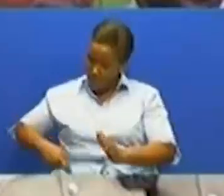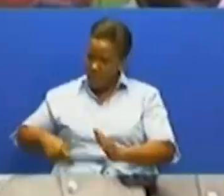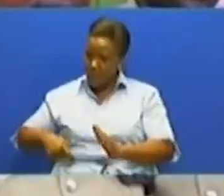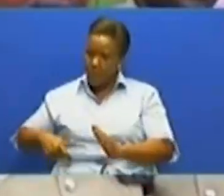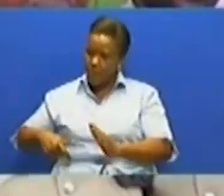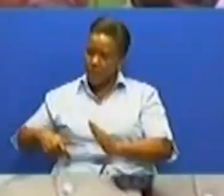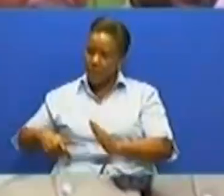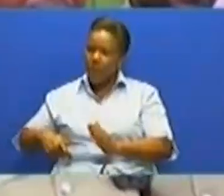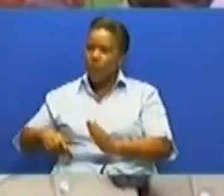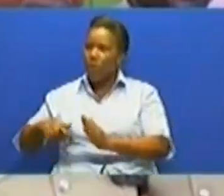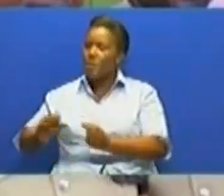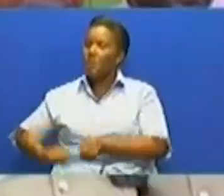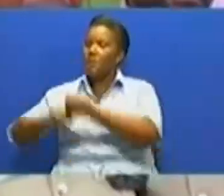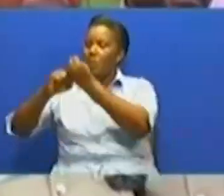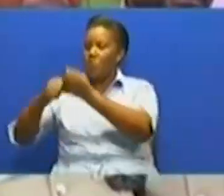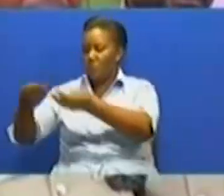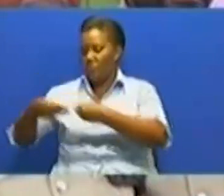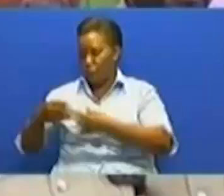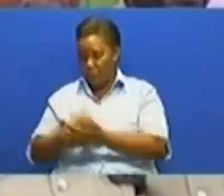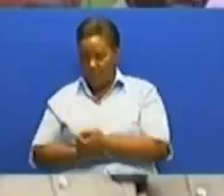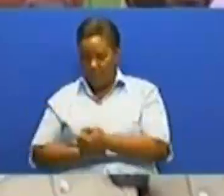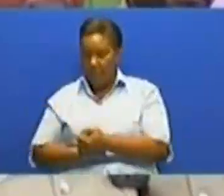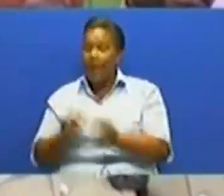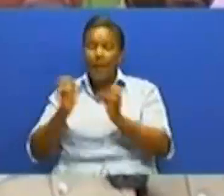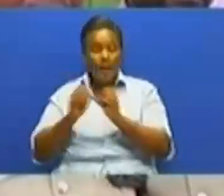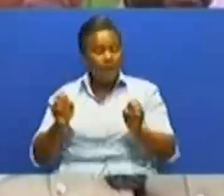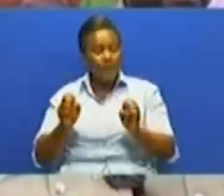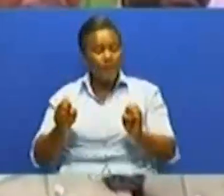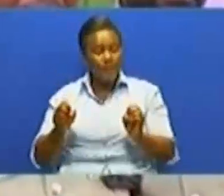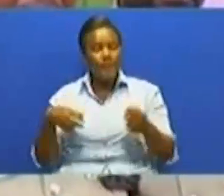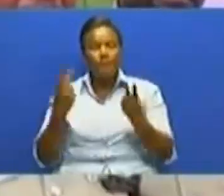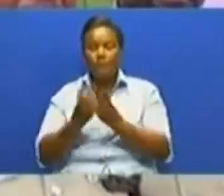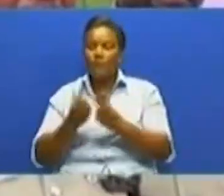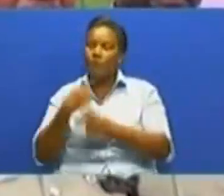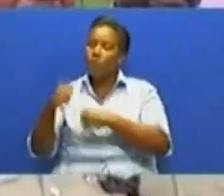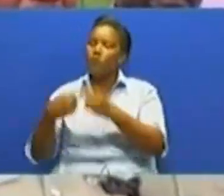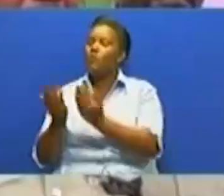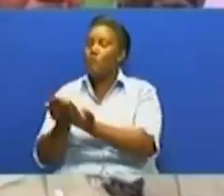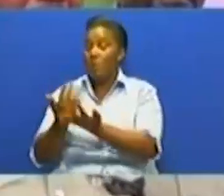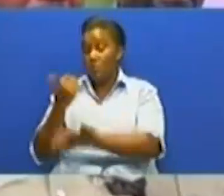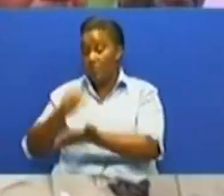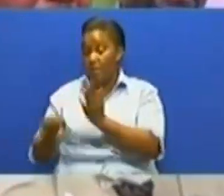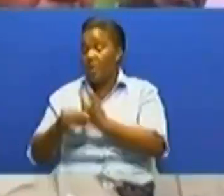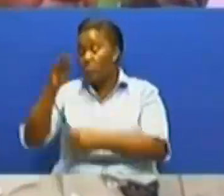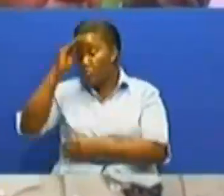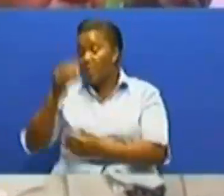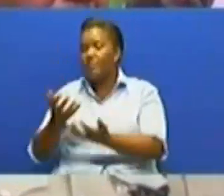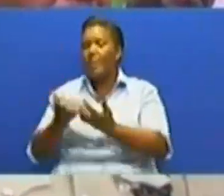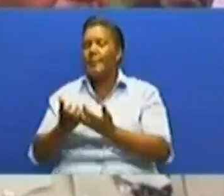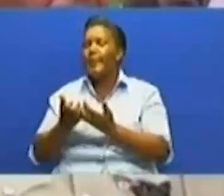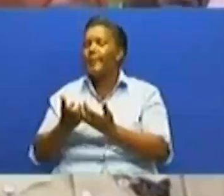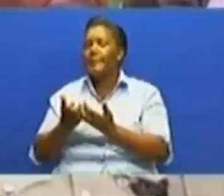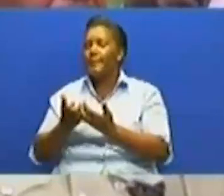Mkuu kwa msaada aliotupa, lakini bado nitaendelea kumuomba kwa sababu bado mahitaji yetu ni makubwa, kwa sababu nyumba